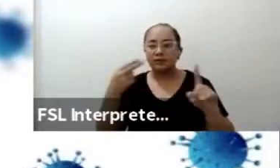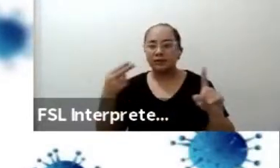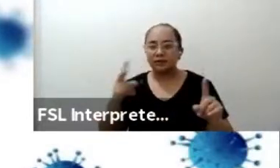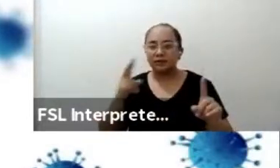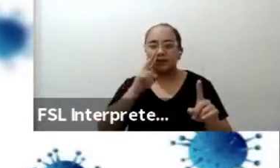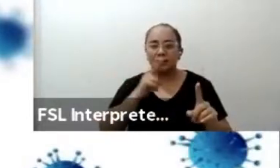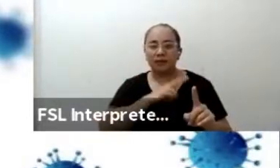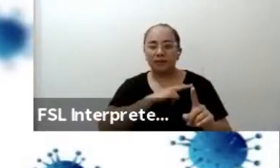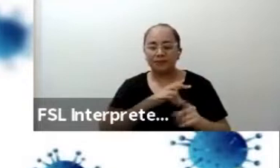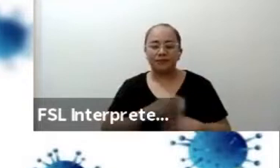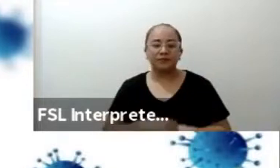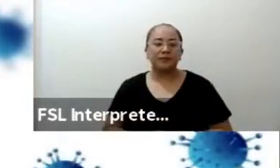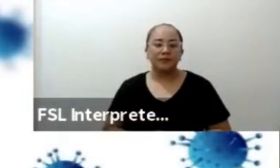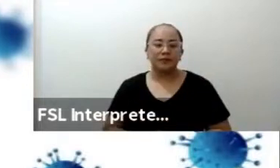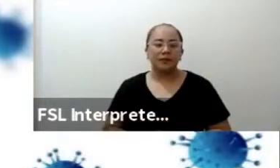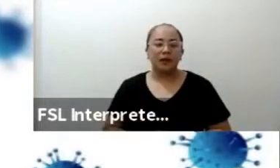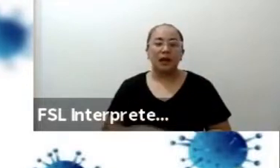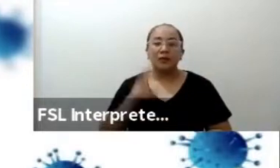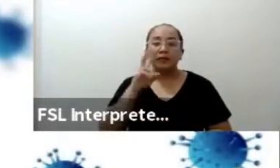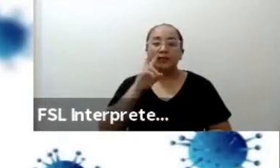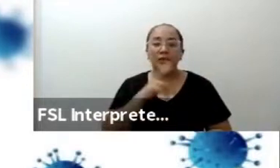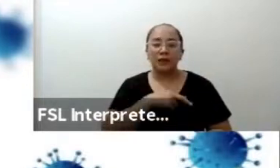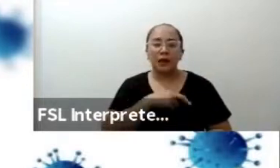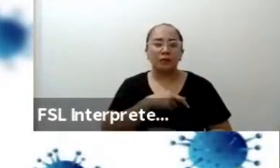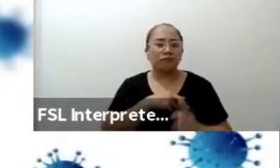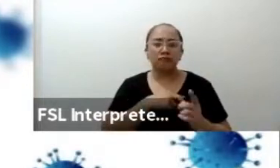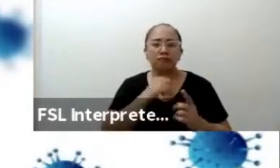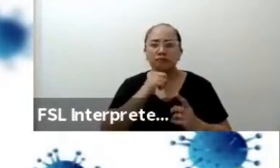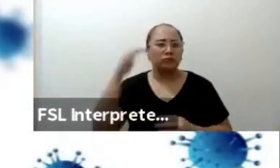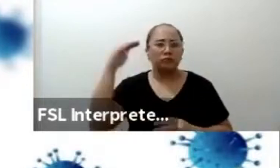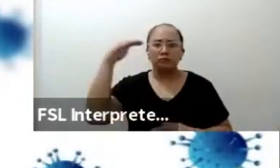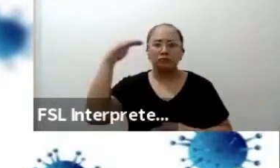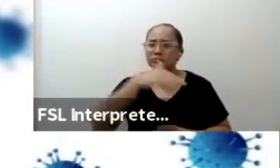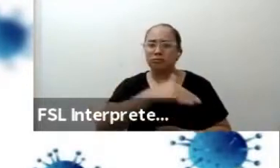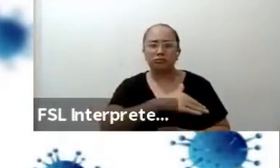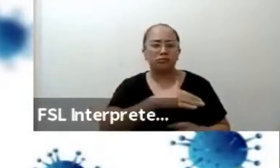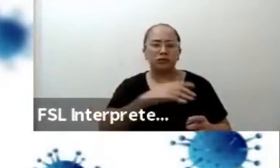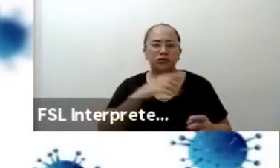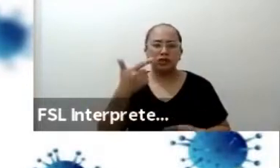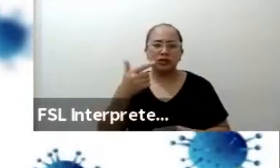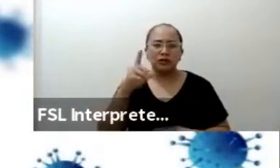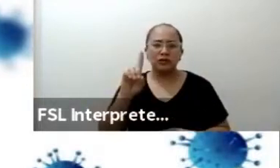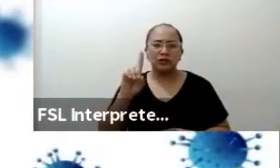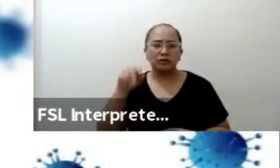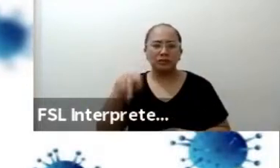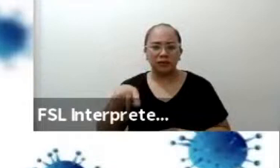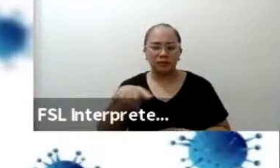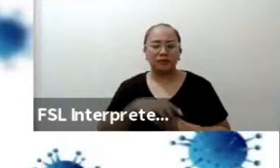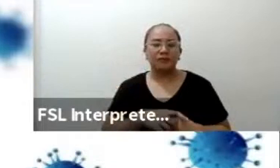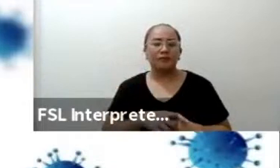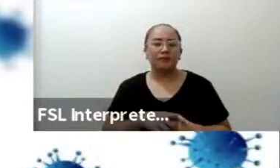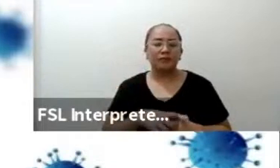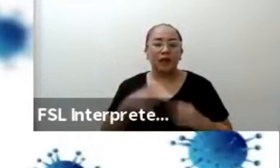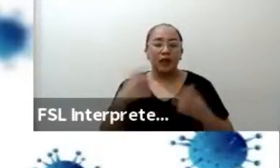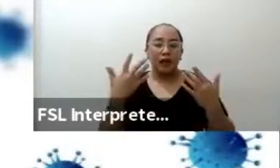at Vietnam. Yung Vietnam nga halos hindi bumaba ang kanilang GDP at after 6 months ay